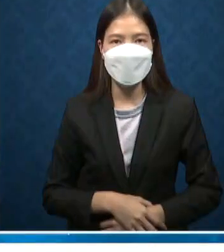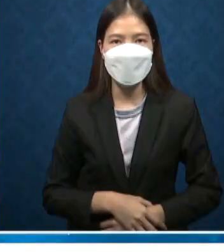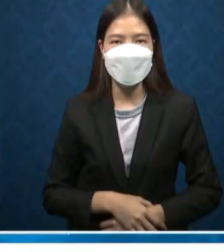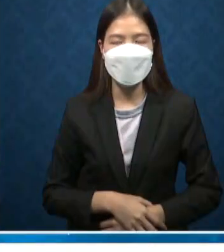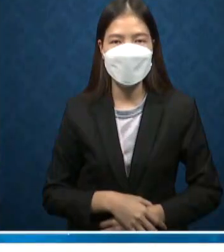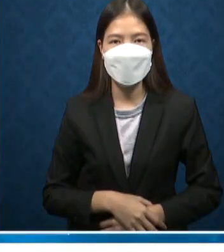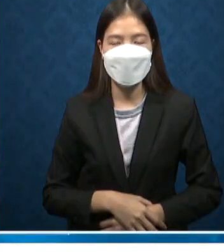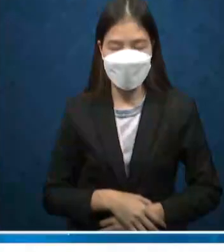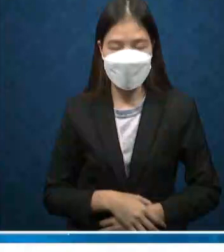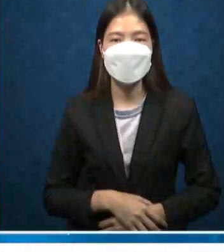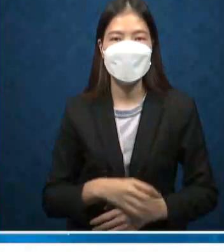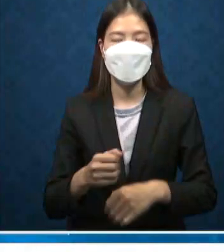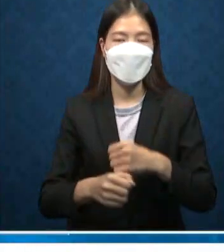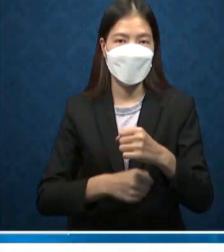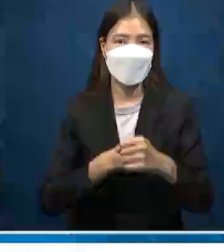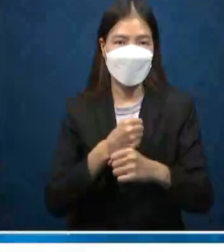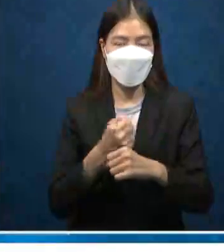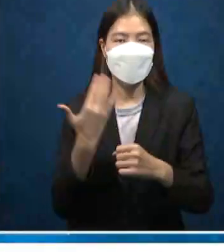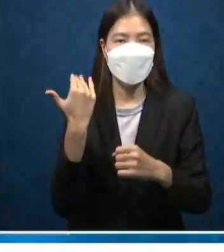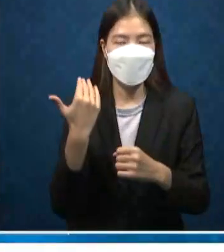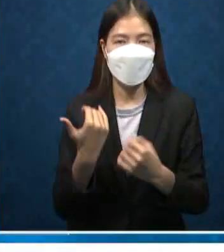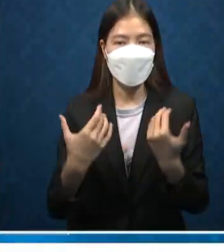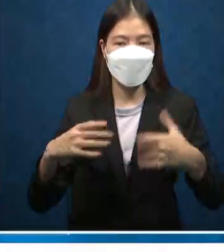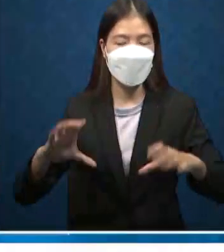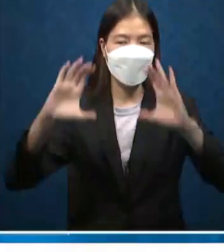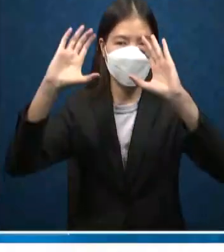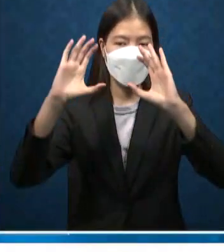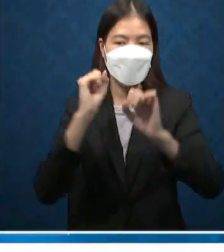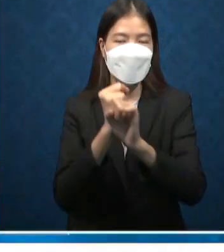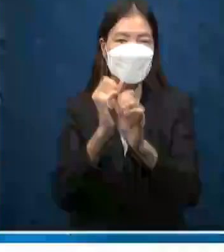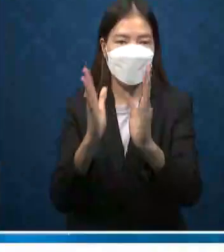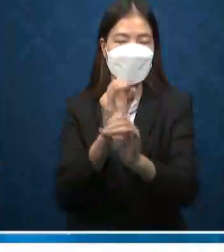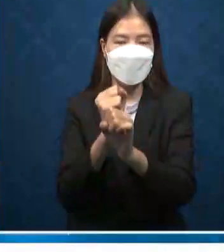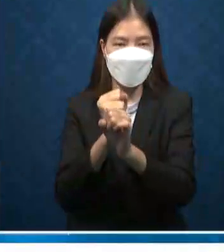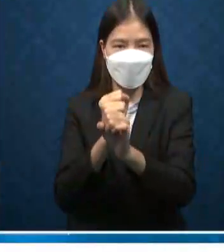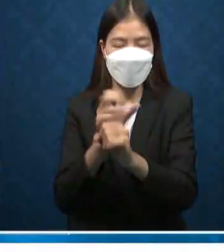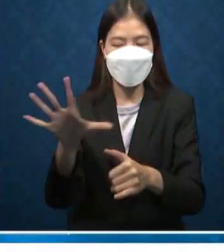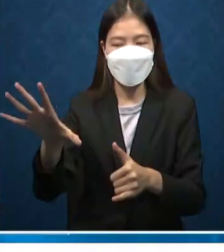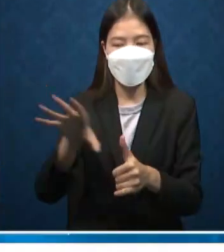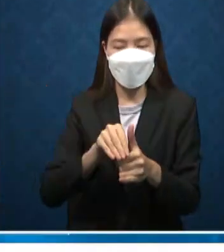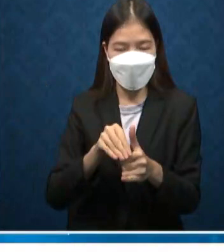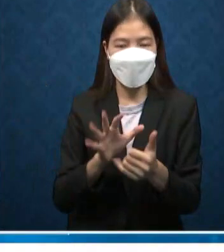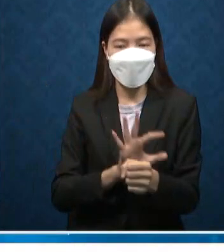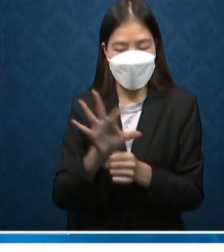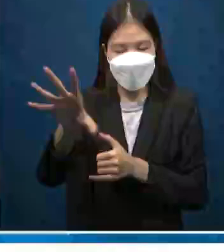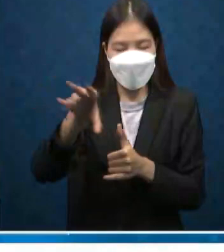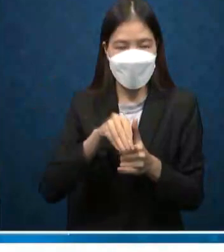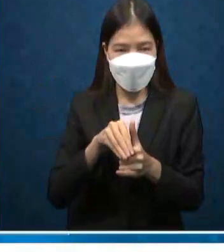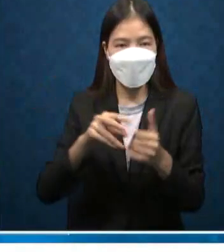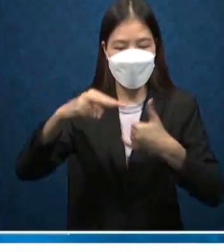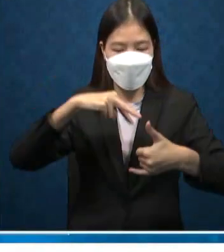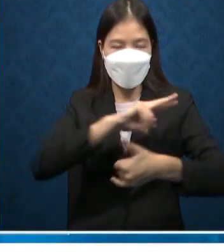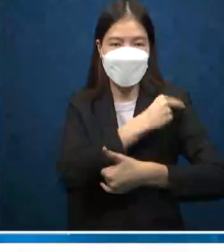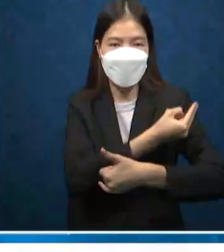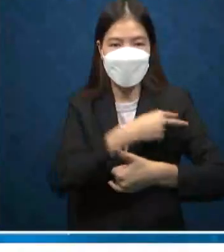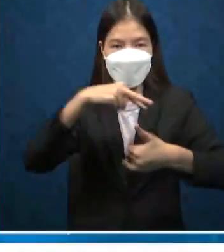ก็ค่าราชการลูกจ้างและพนักงานของรัฐที่ติดเชื้อนะครับในการรักษาพยาบาลจะ